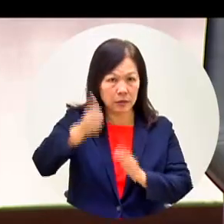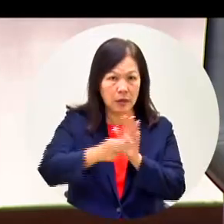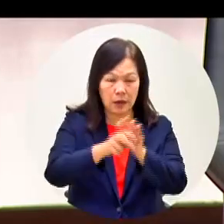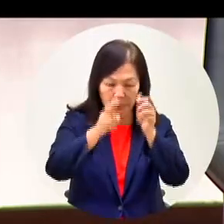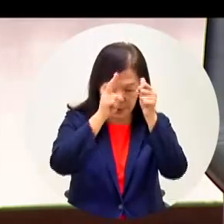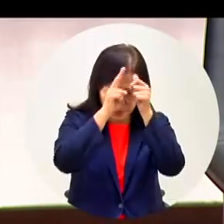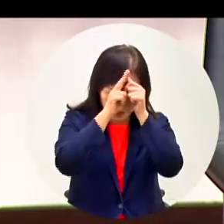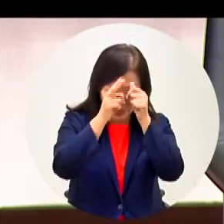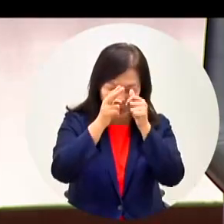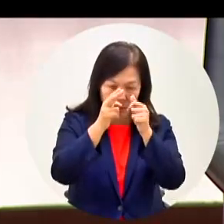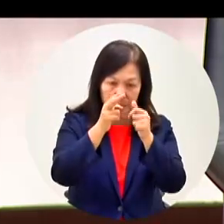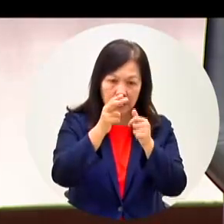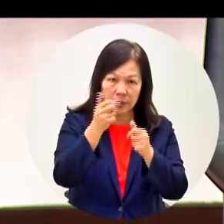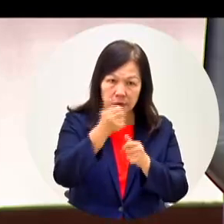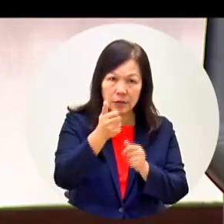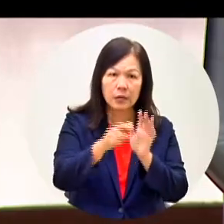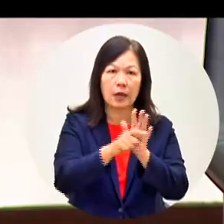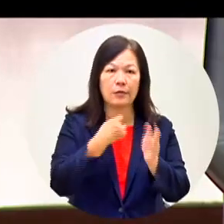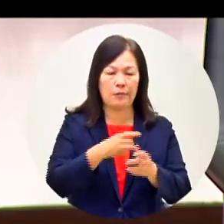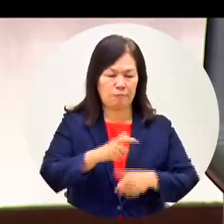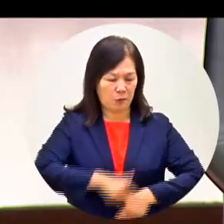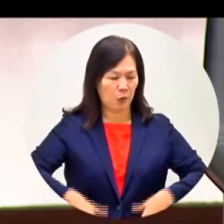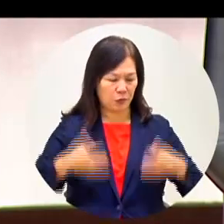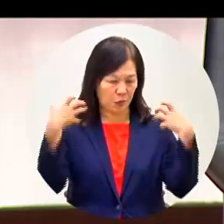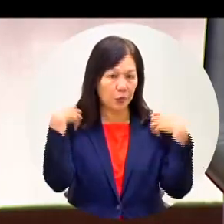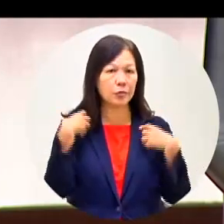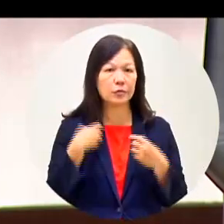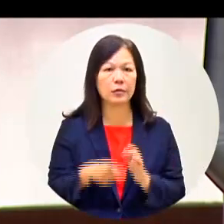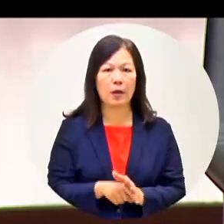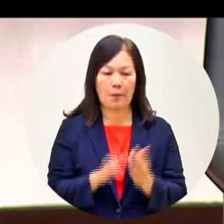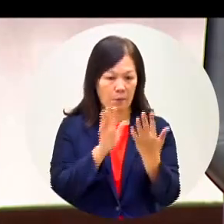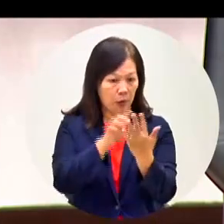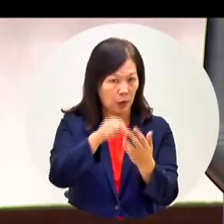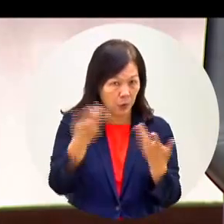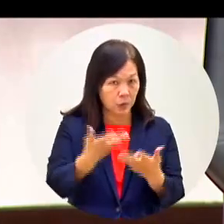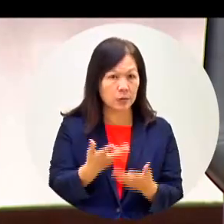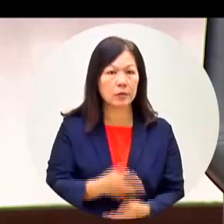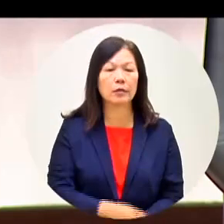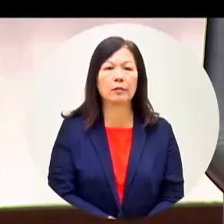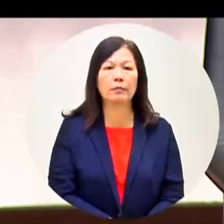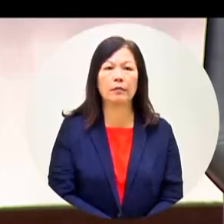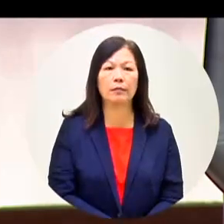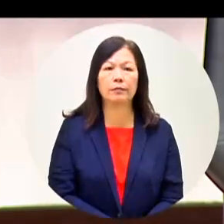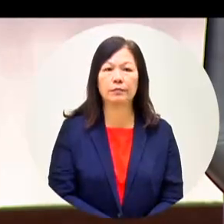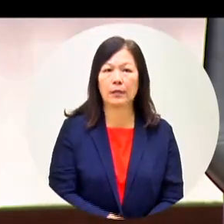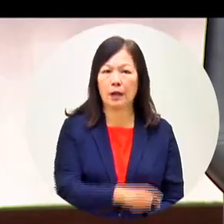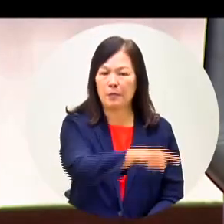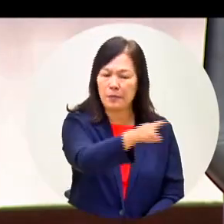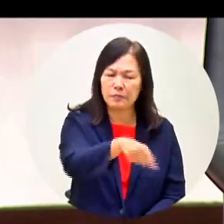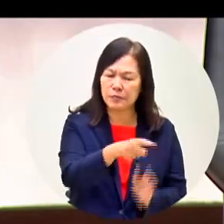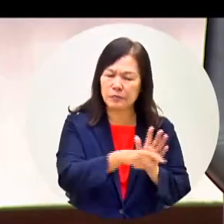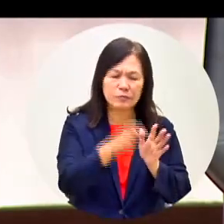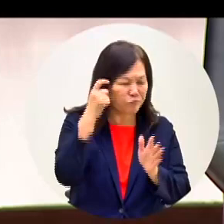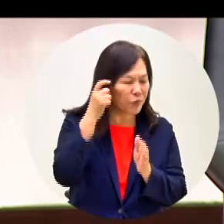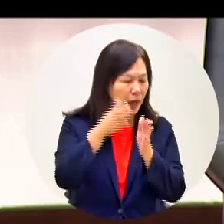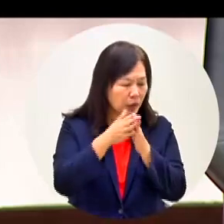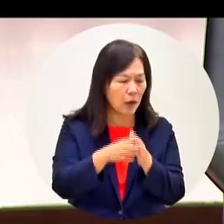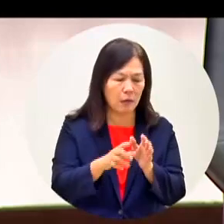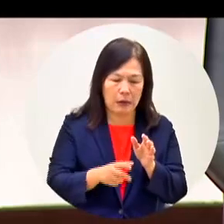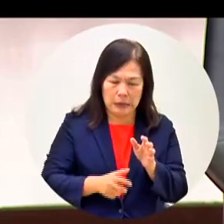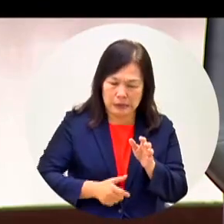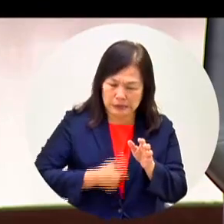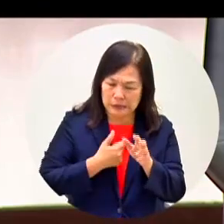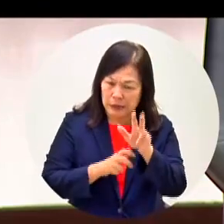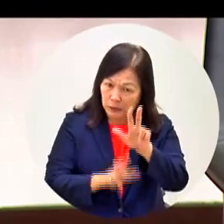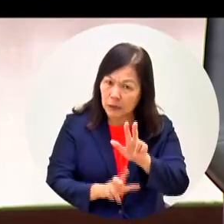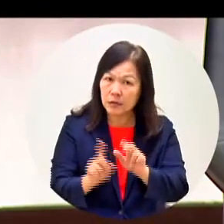于承担面对问题，把高雄市民想要了解真相要组成一个庆